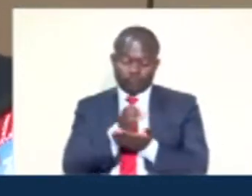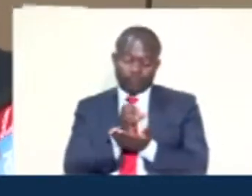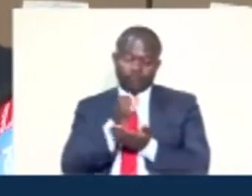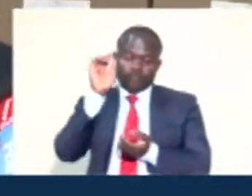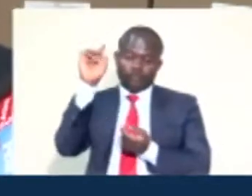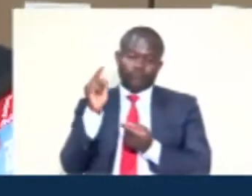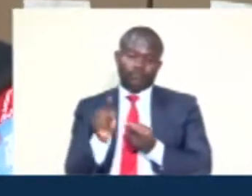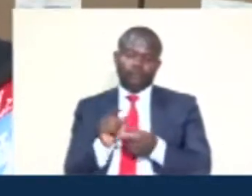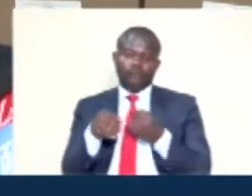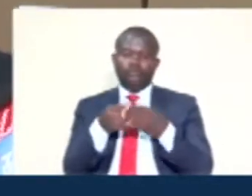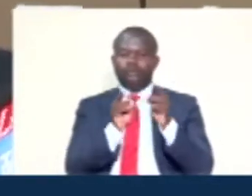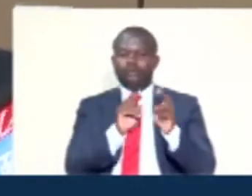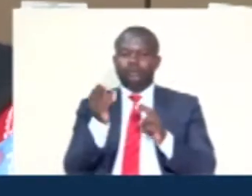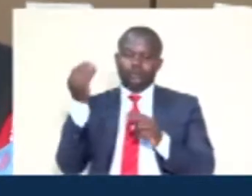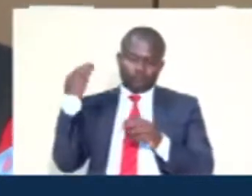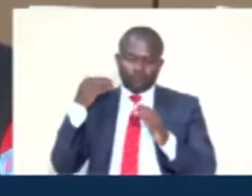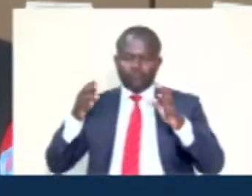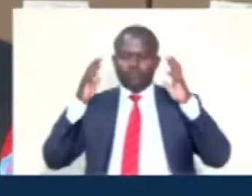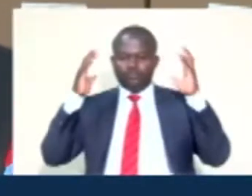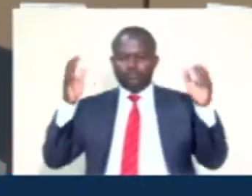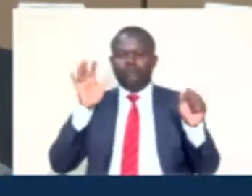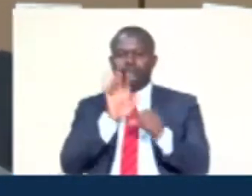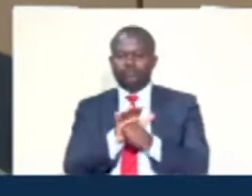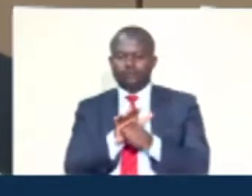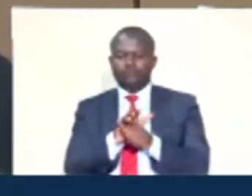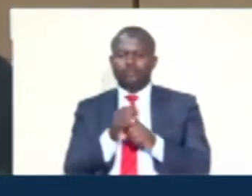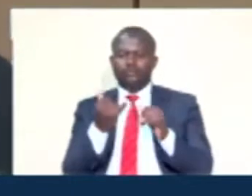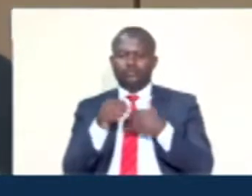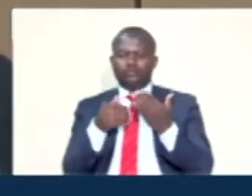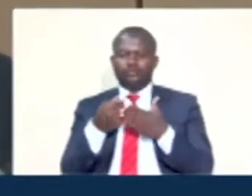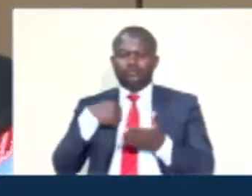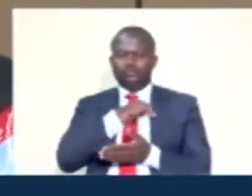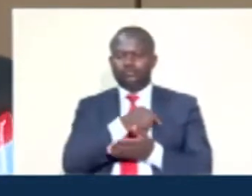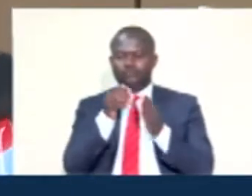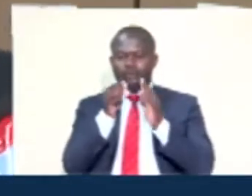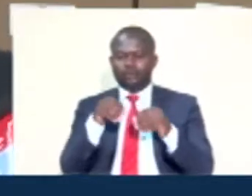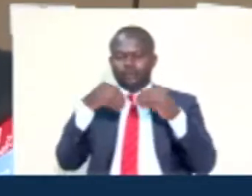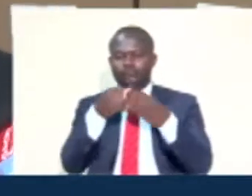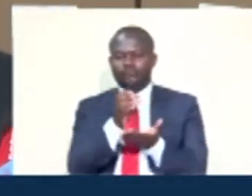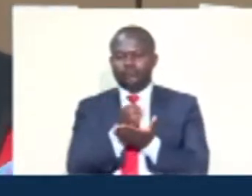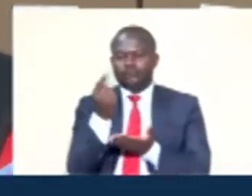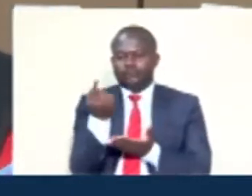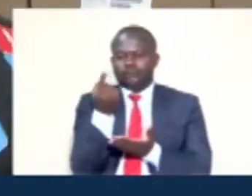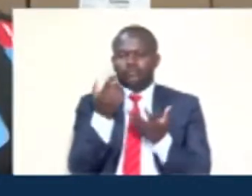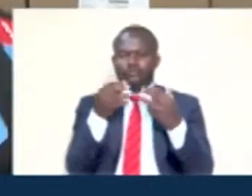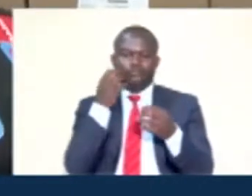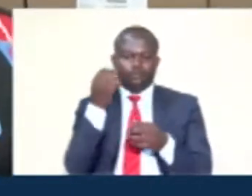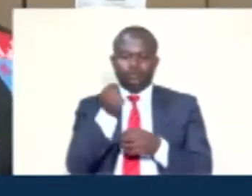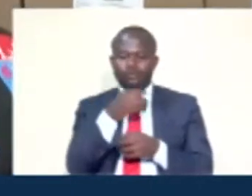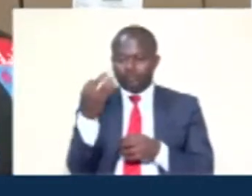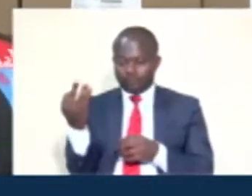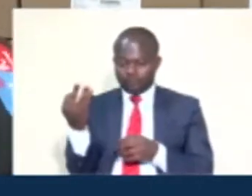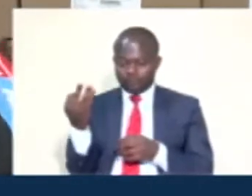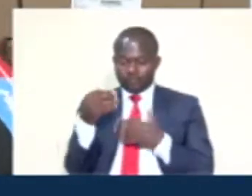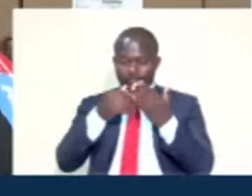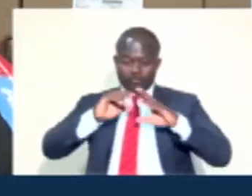twabigabanije, ubundi byabaga ari binini cyane. Ubu ngubu uzagiha umuntu igikombe kimwe akimara n'amezi atatu. Ubugenzuzi bwo